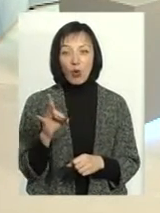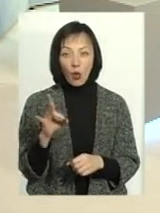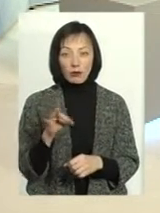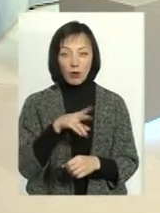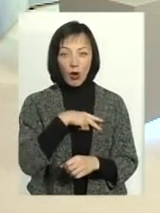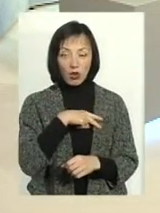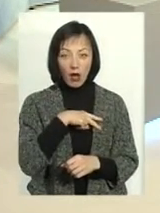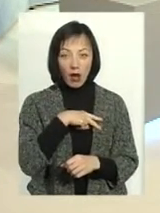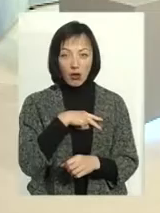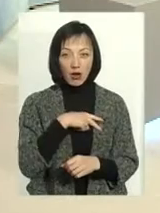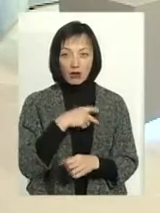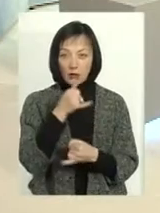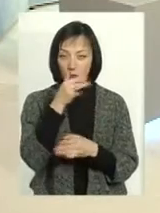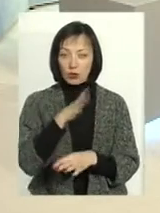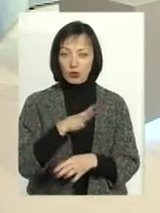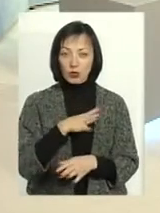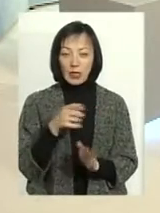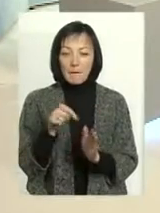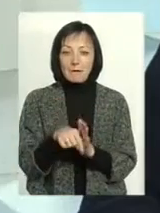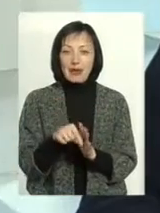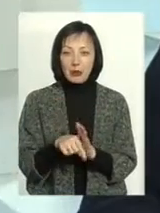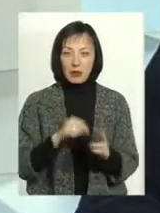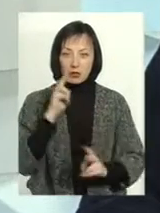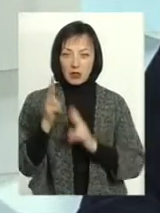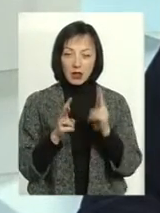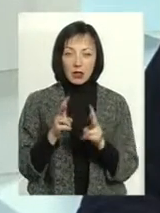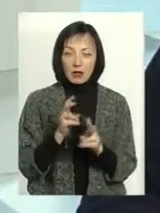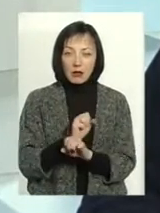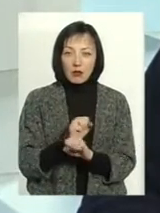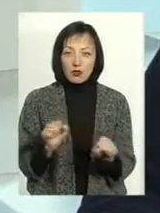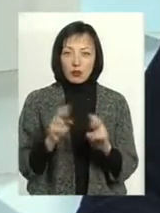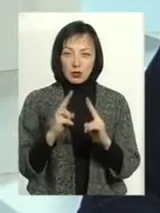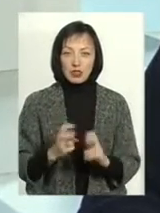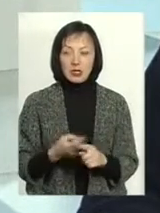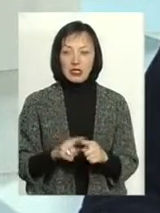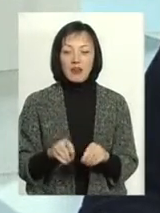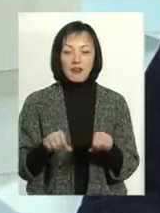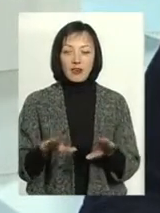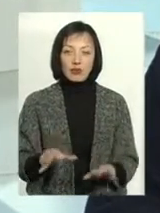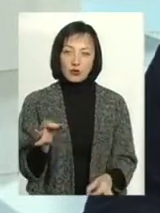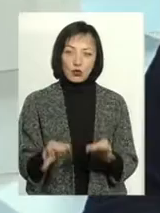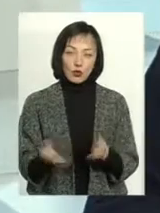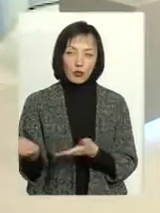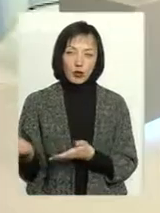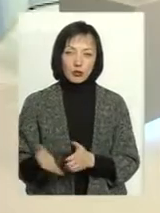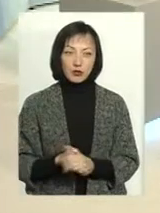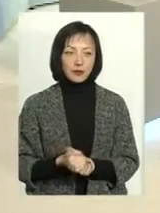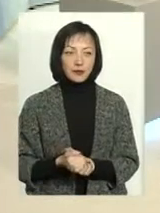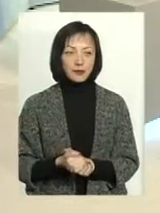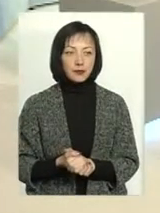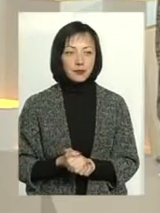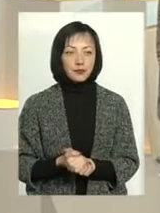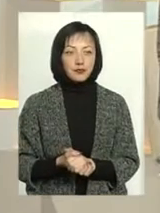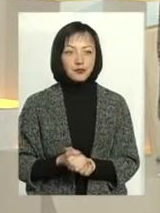гонорару, він не може бути предметом скарги, він не може розглядатися. Це вже все може творитися в судовому питанні. Дякую за